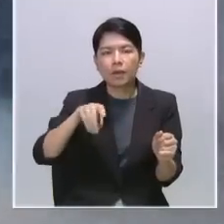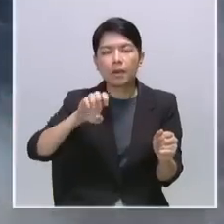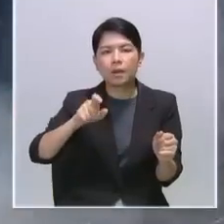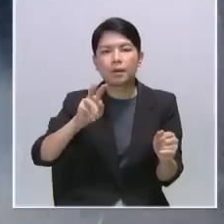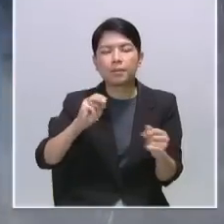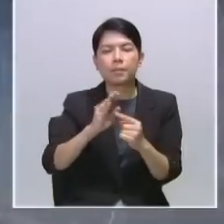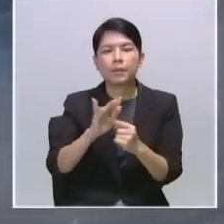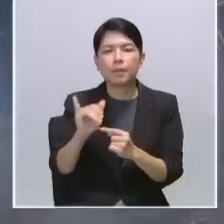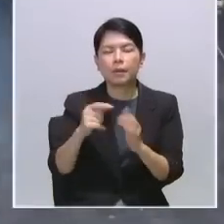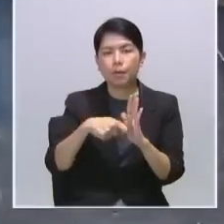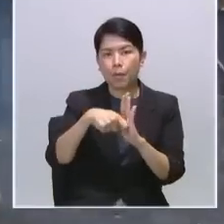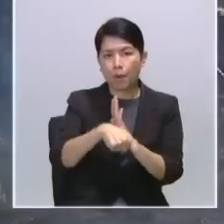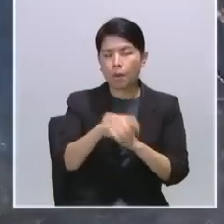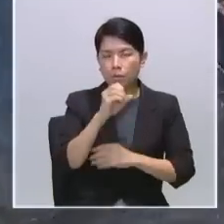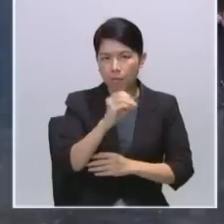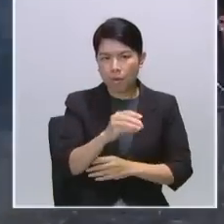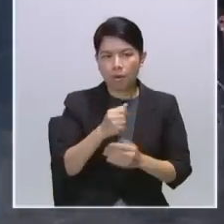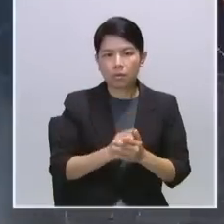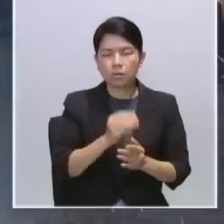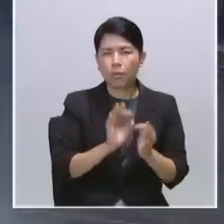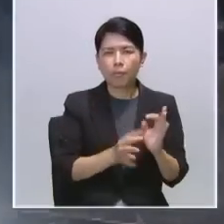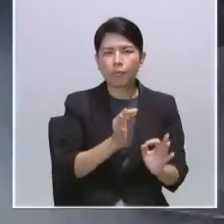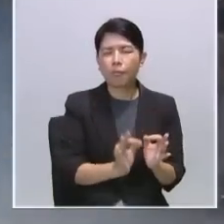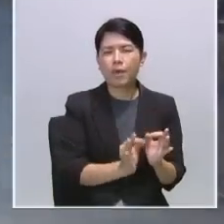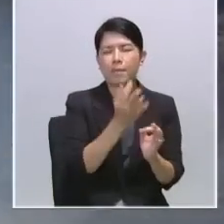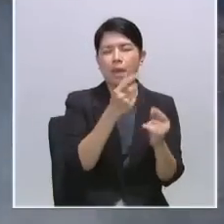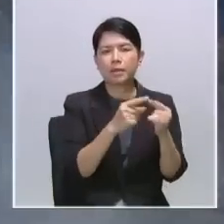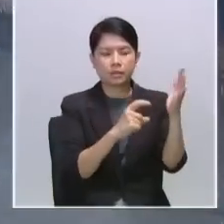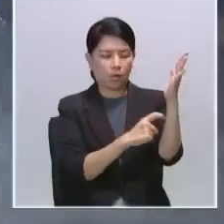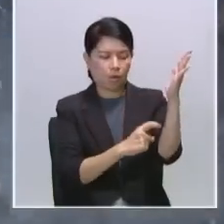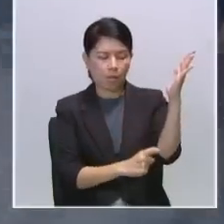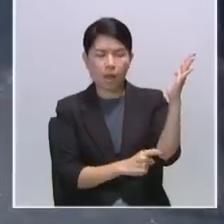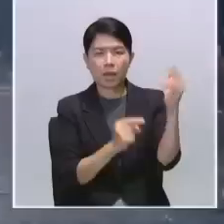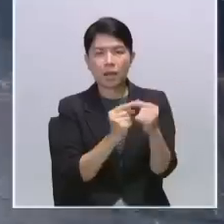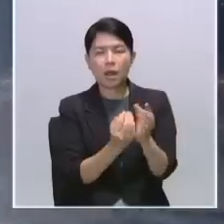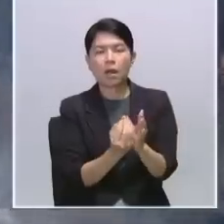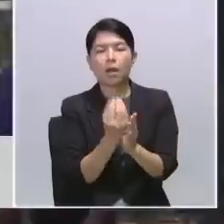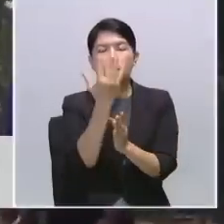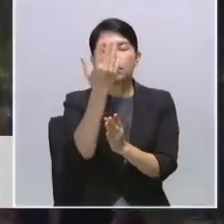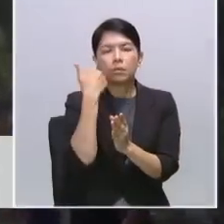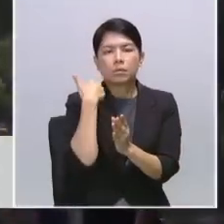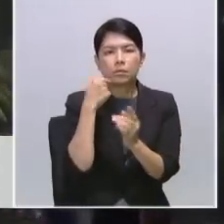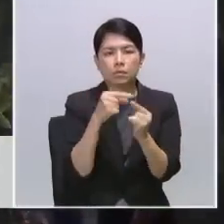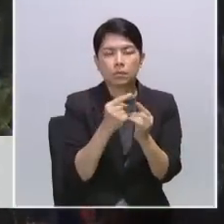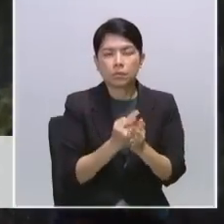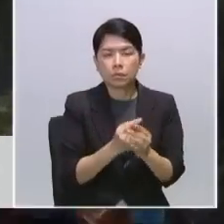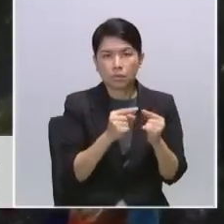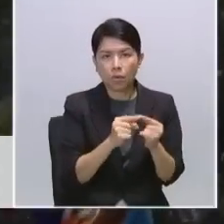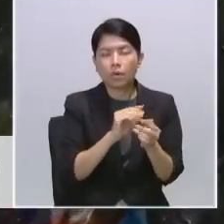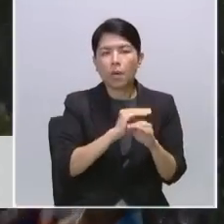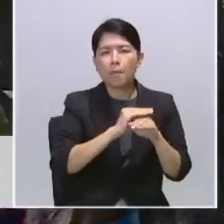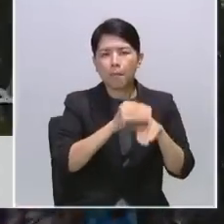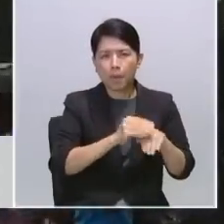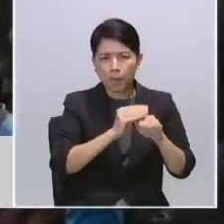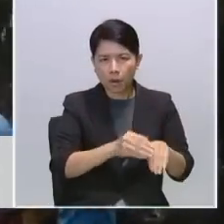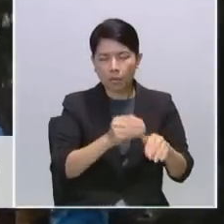ารับแจ้งเหตุไฟไหม้กอไผ่และต้นมะพร้าวค่ะบริเวณบ้านจานตำราหมู่5ตำบลท่าหลวงอำเภอพิม